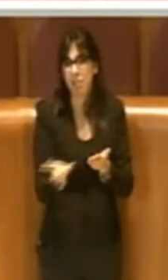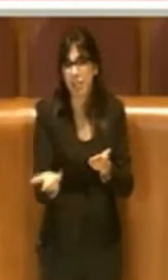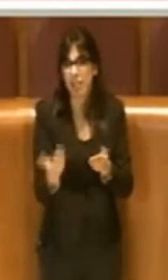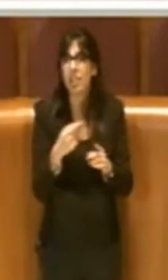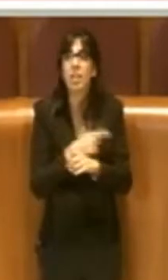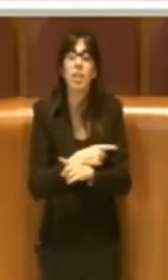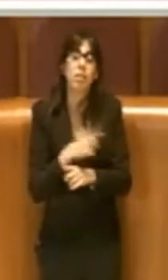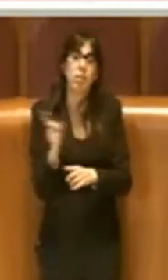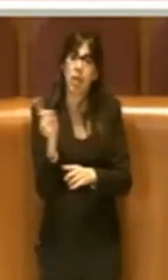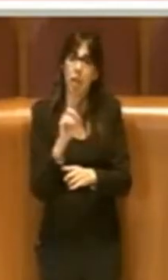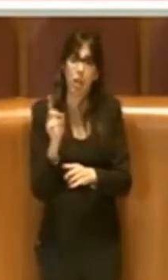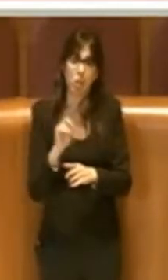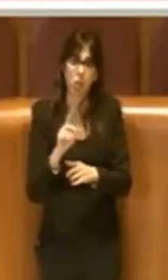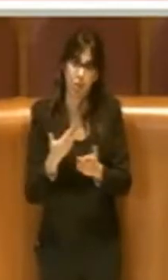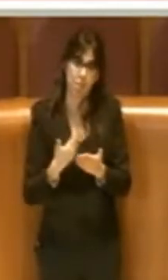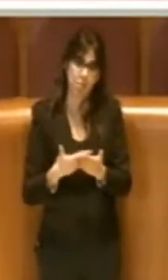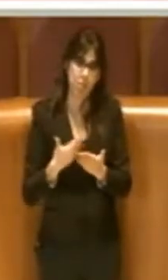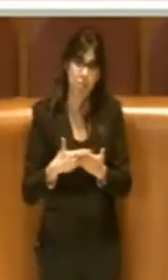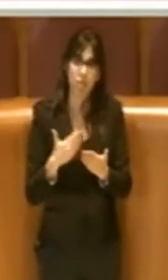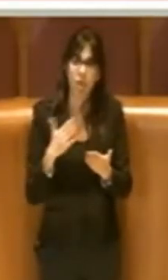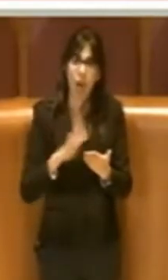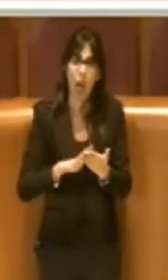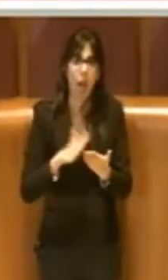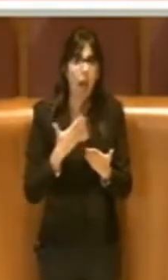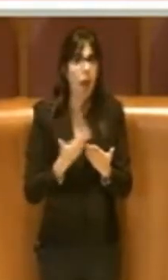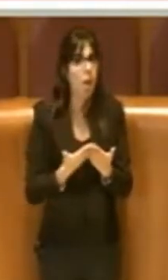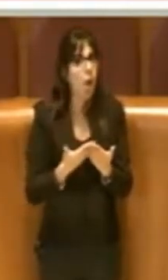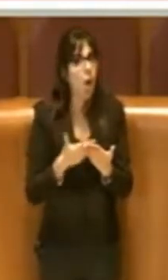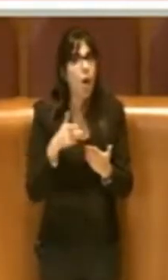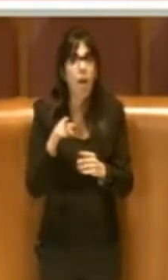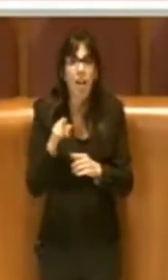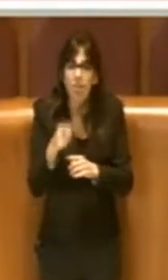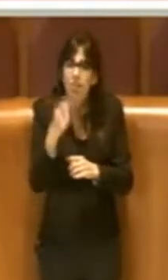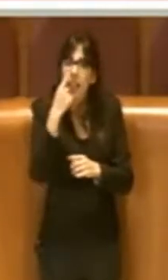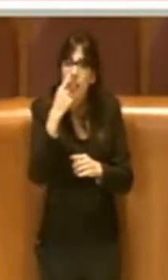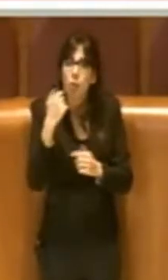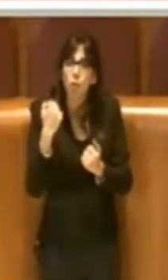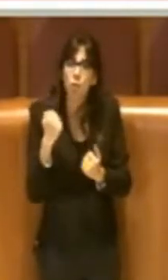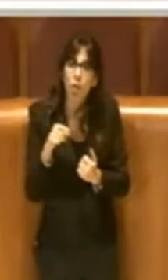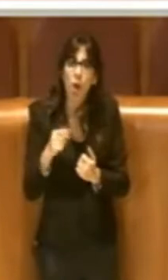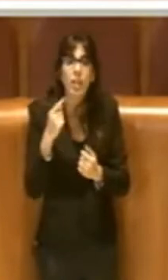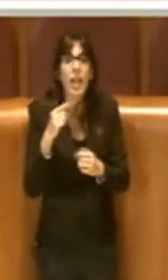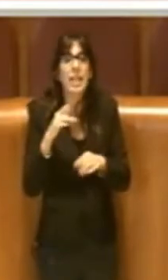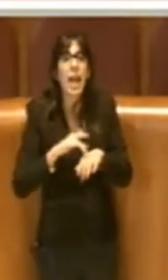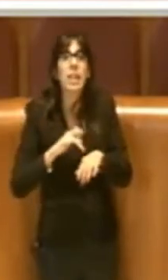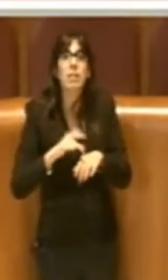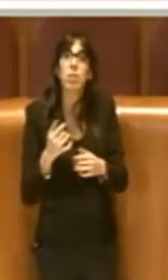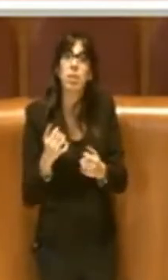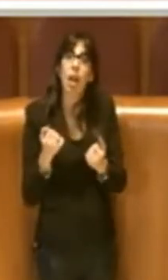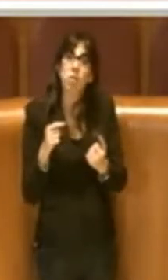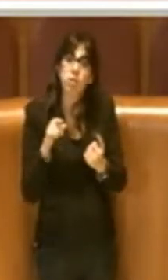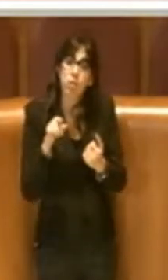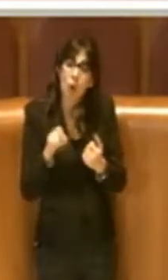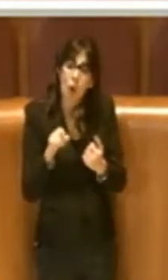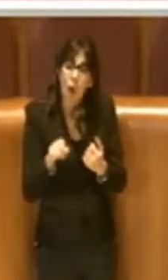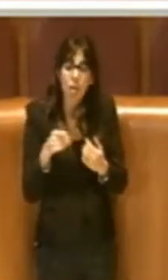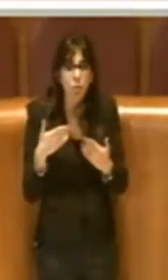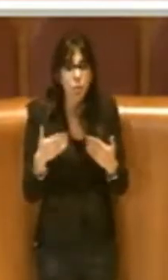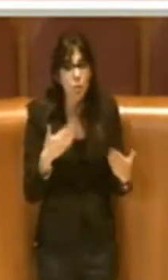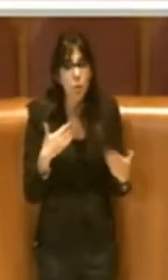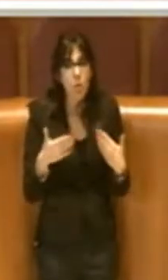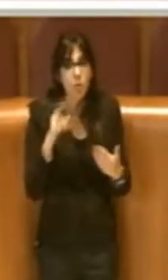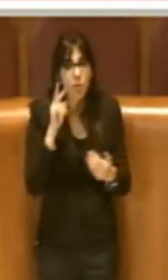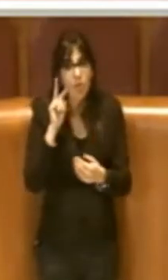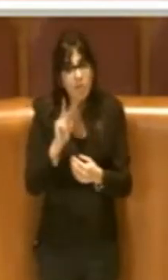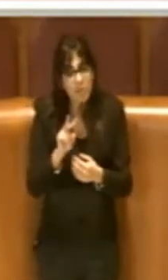importante dall'intuito, dalla sensibilità che la consigliera Agnello ha capito l'importanza